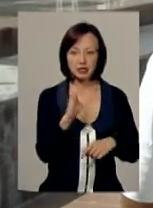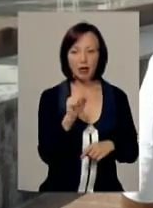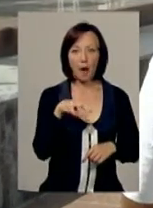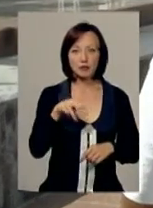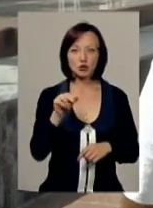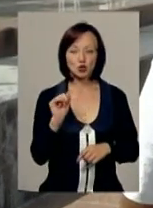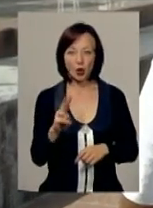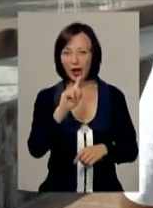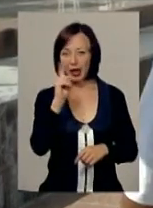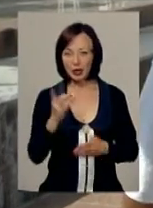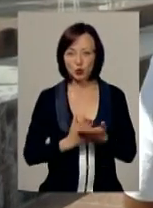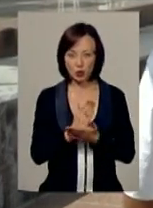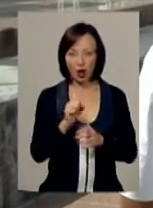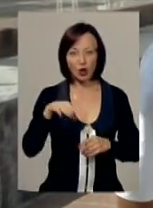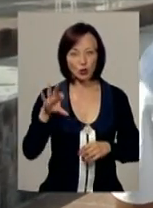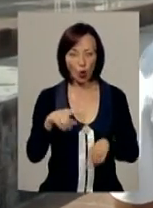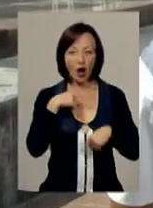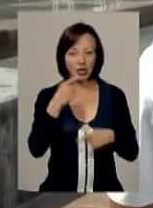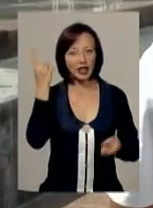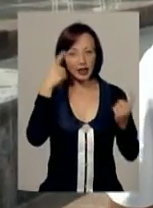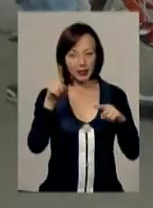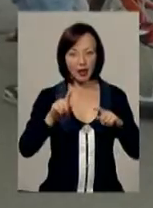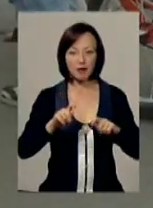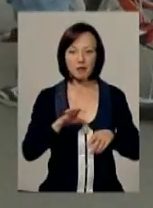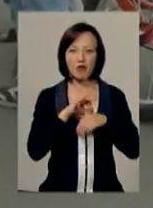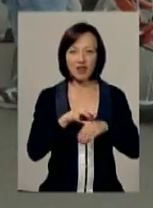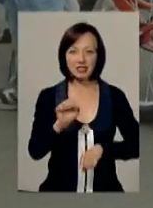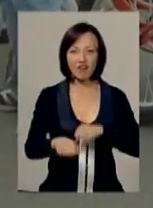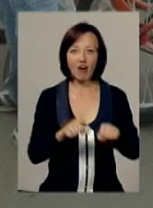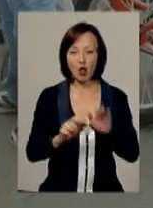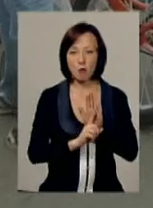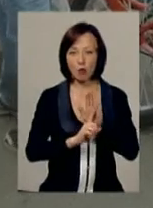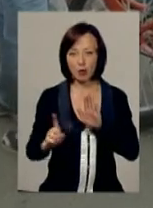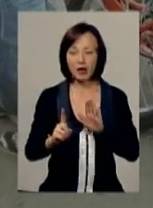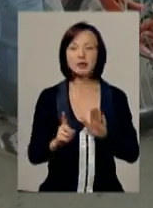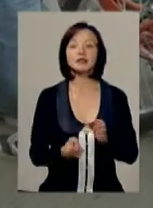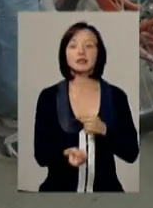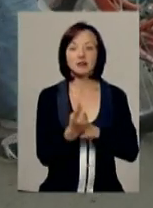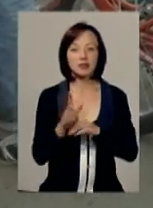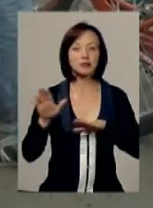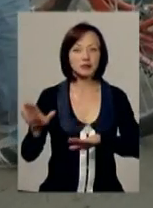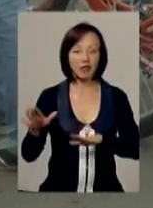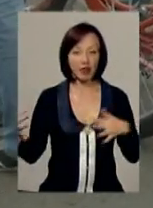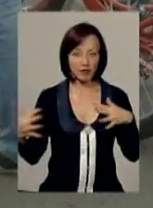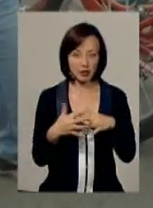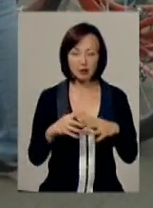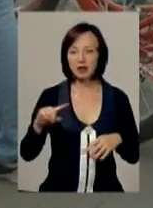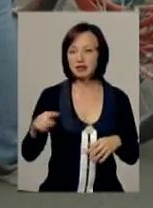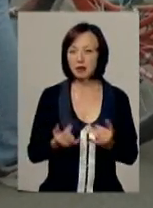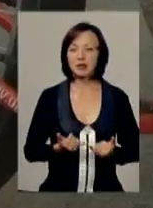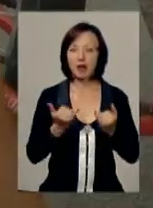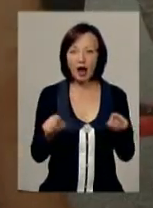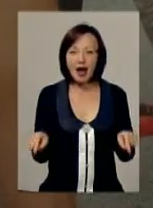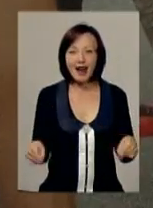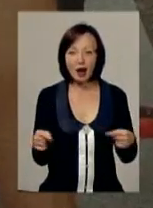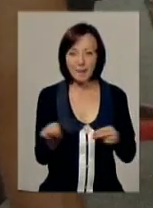рік відслужив у зоні АТО, каже, що ідея провести велопробіг з'явилася в нього ще під час перебування на передовій. Насамперед, для